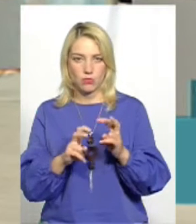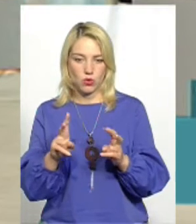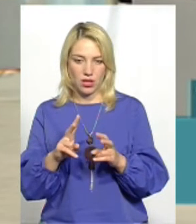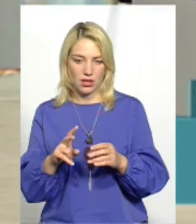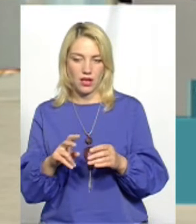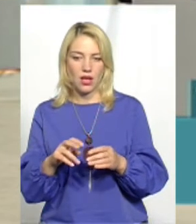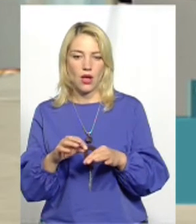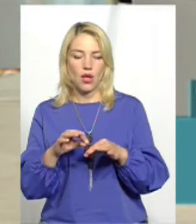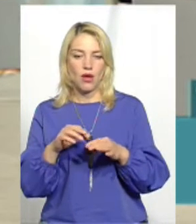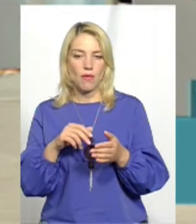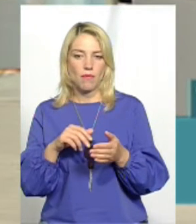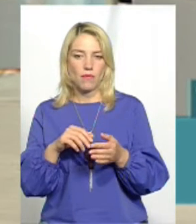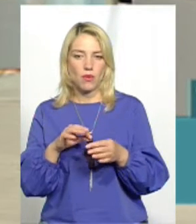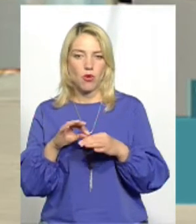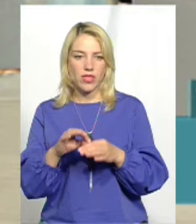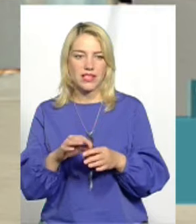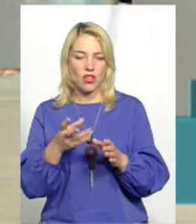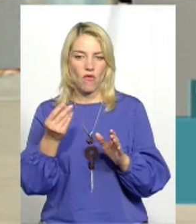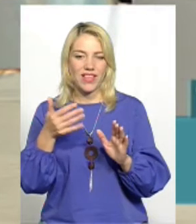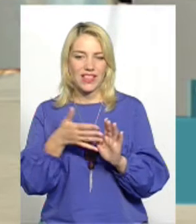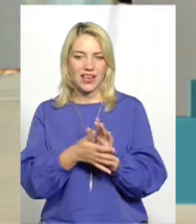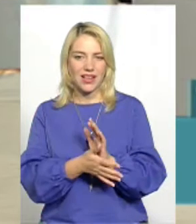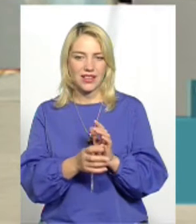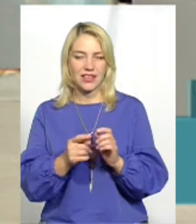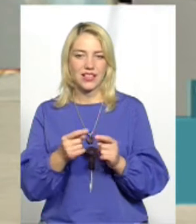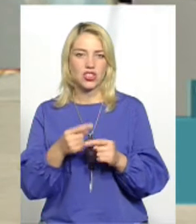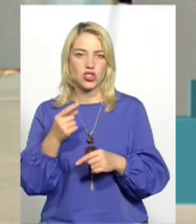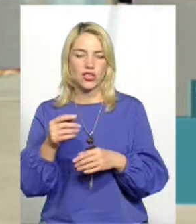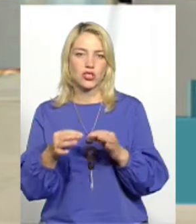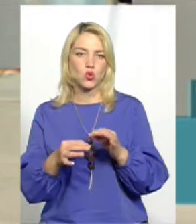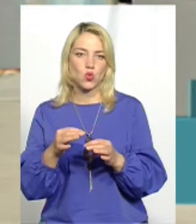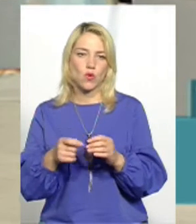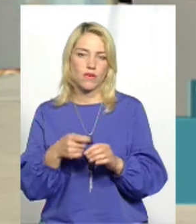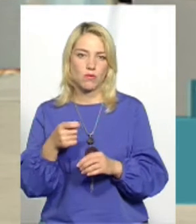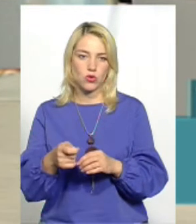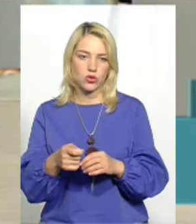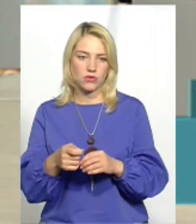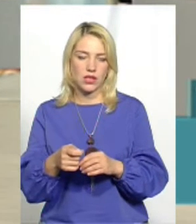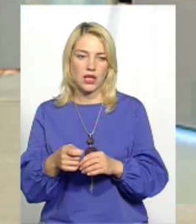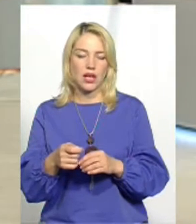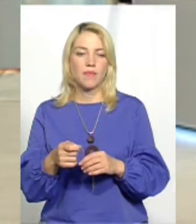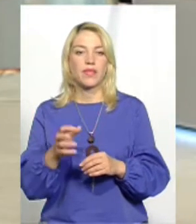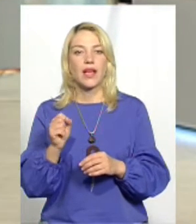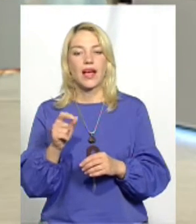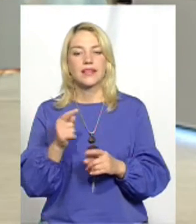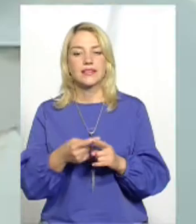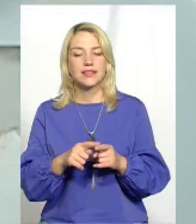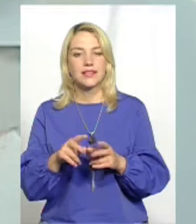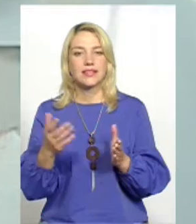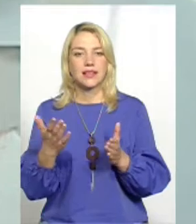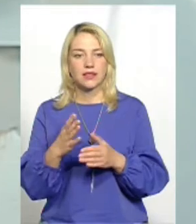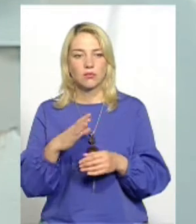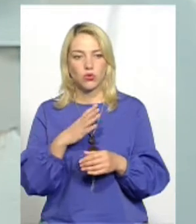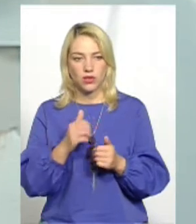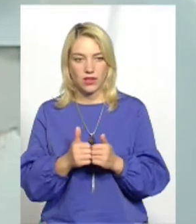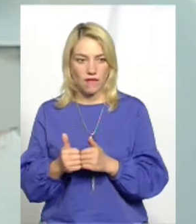понесло витрати через судові позови, зняли гроші, а ті, які